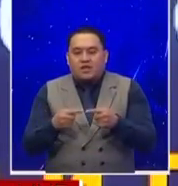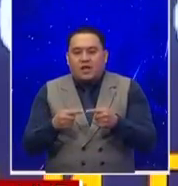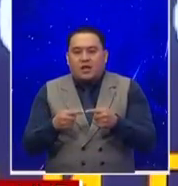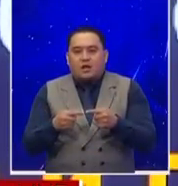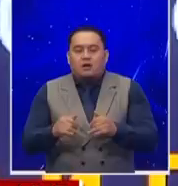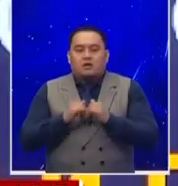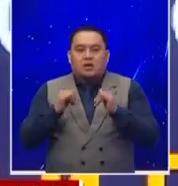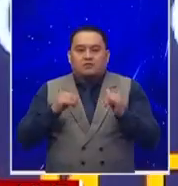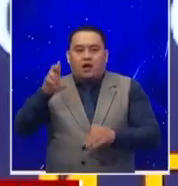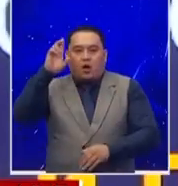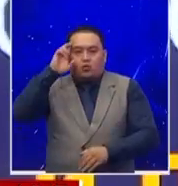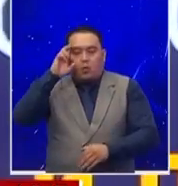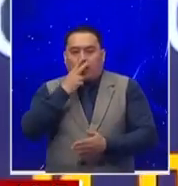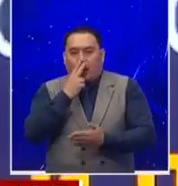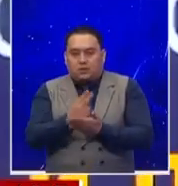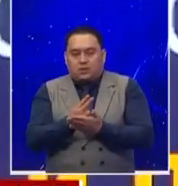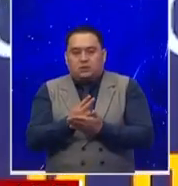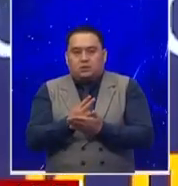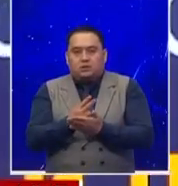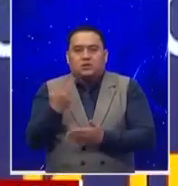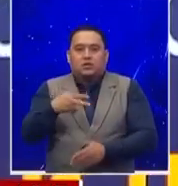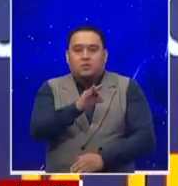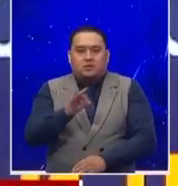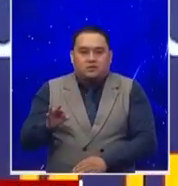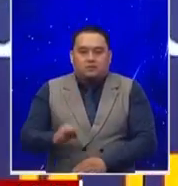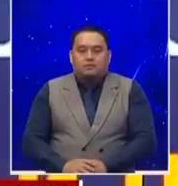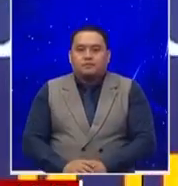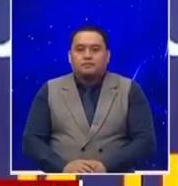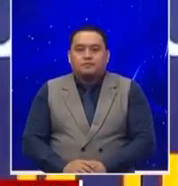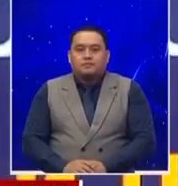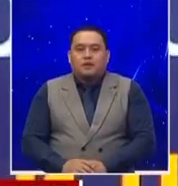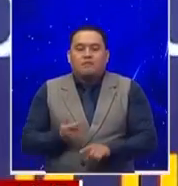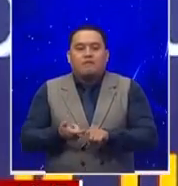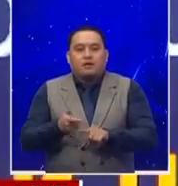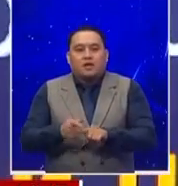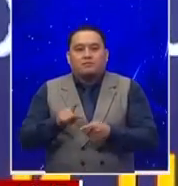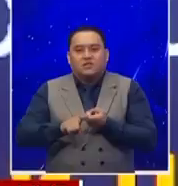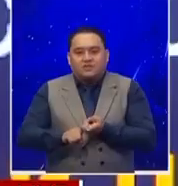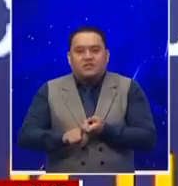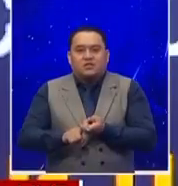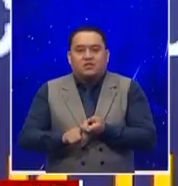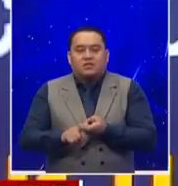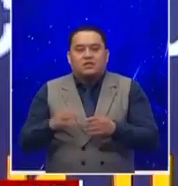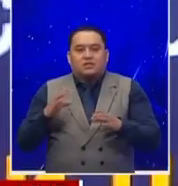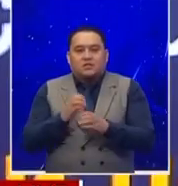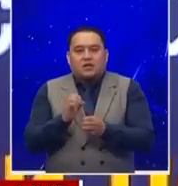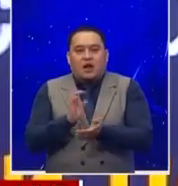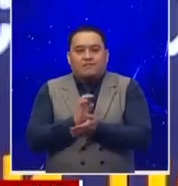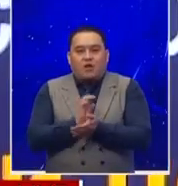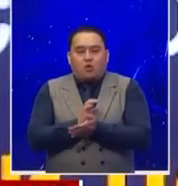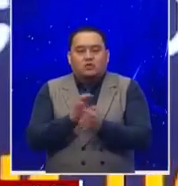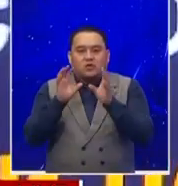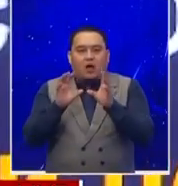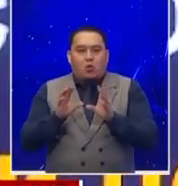в развитых странах этот показатель превышает 30%. В этой связи для снижения скопления отходов на законодательной